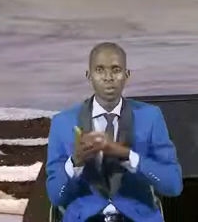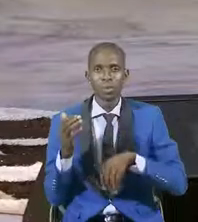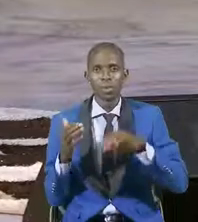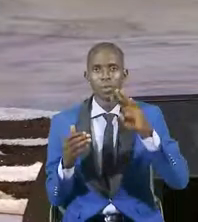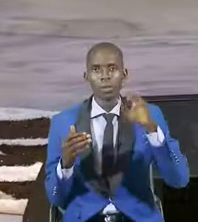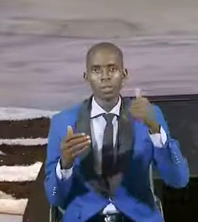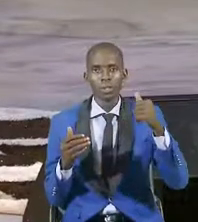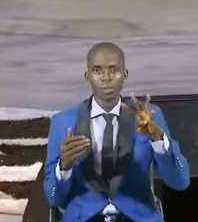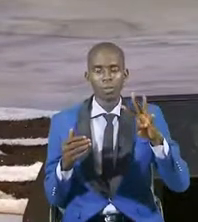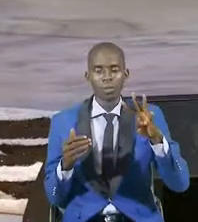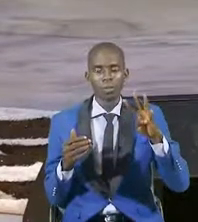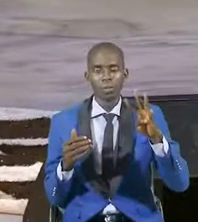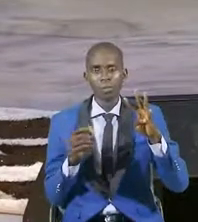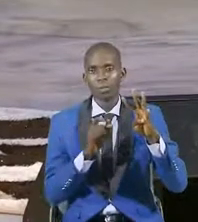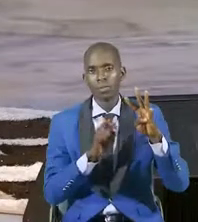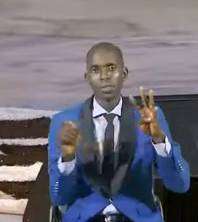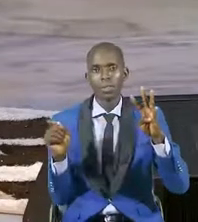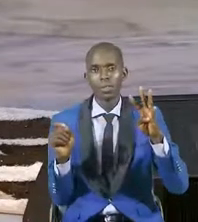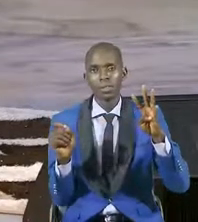1 Corinthiens 14,